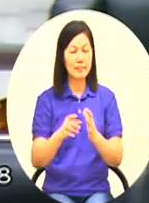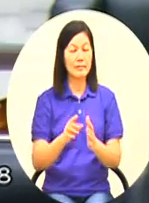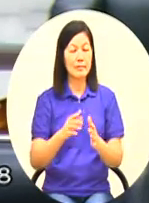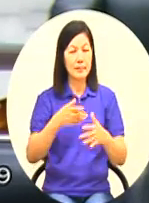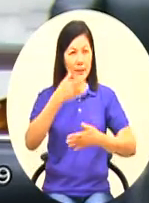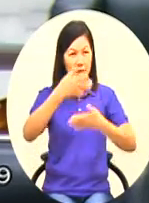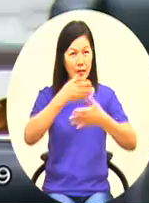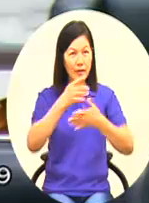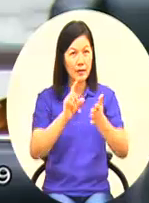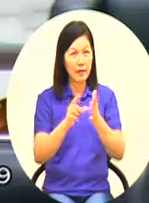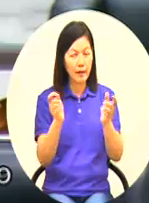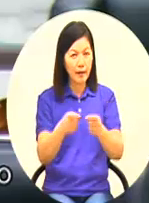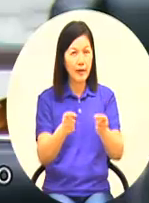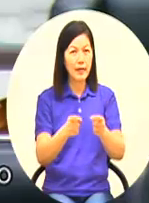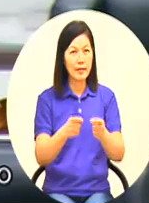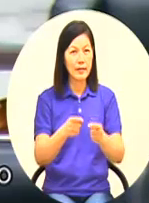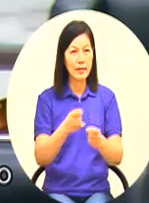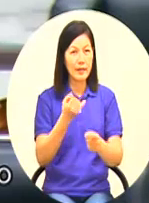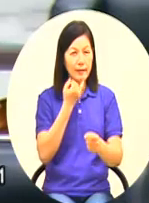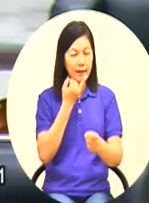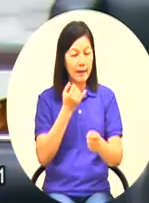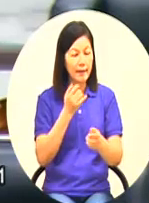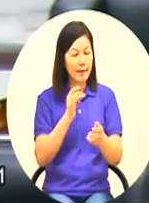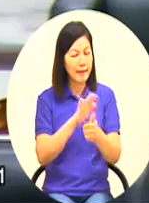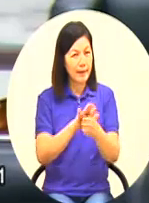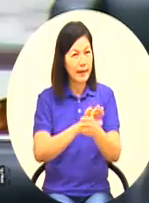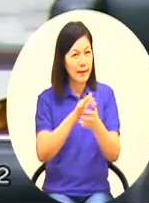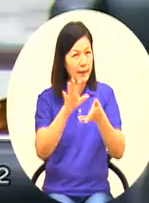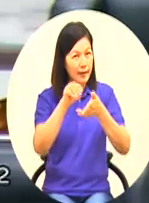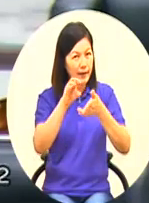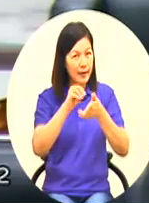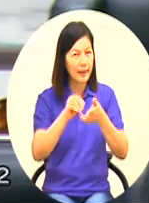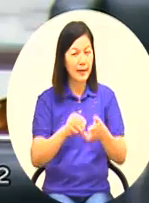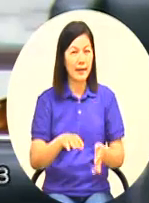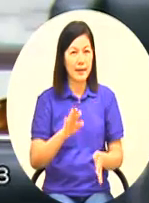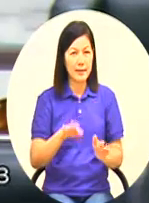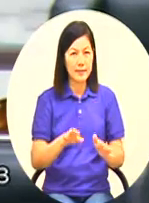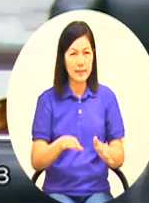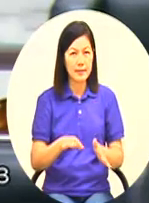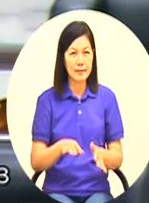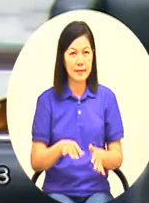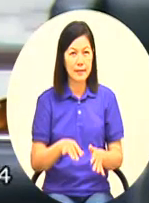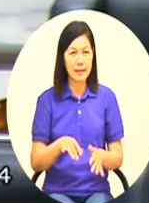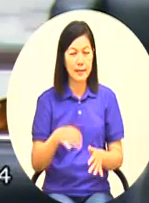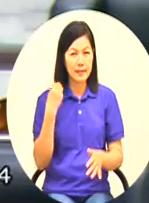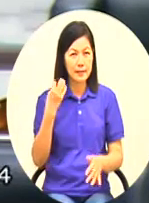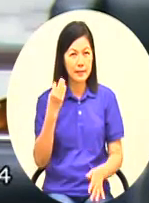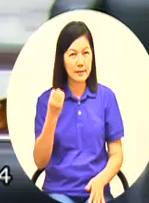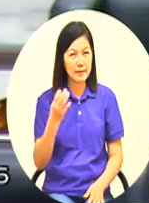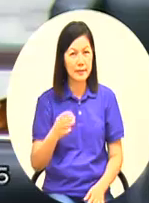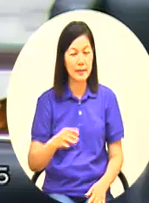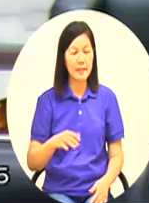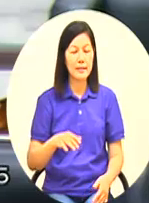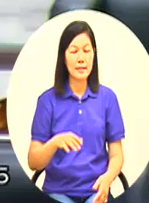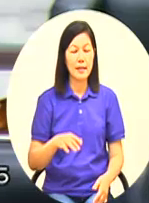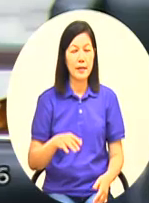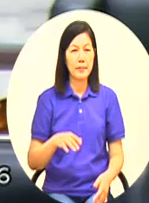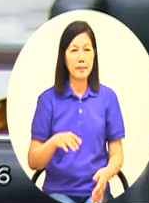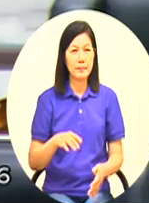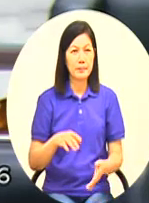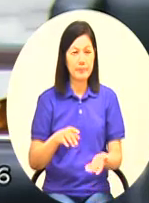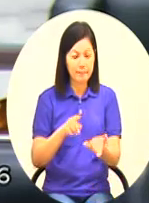得很可爱啦哦。那也运用我们现在时下最流行的宝可梦哦的影片